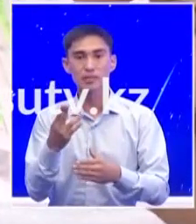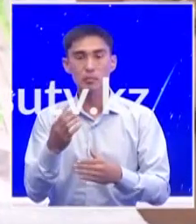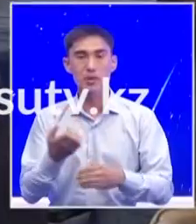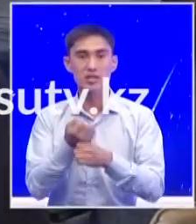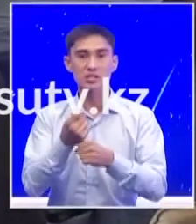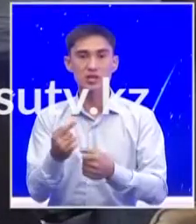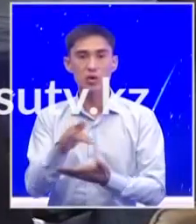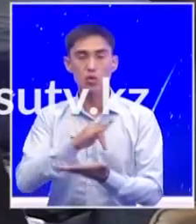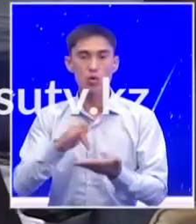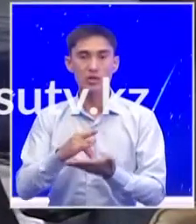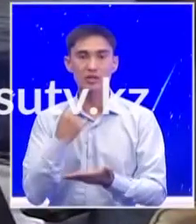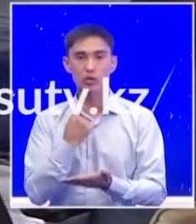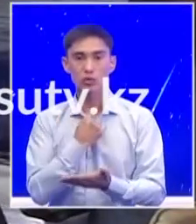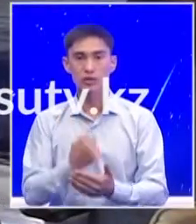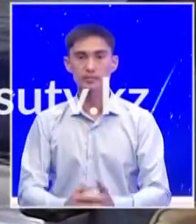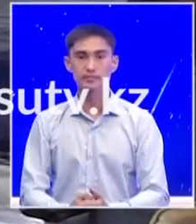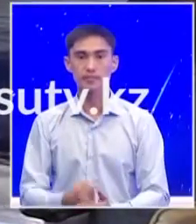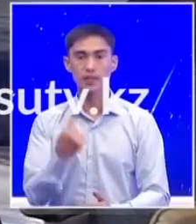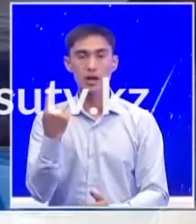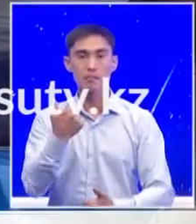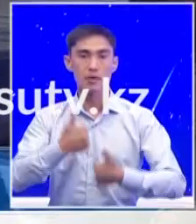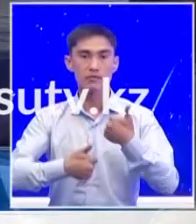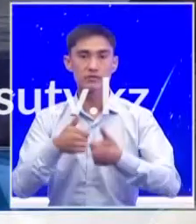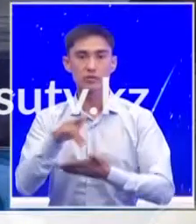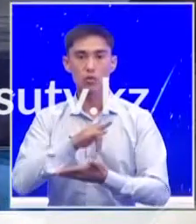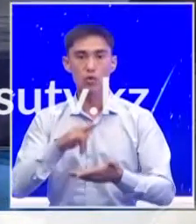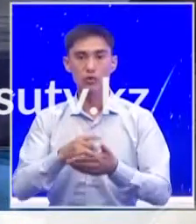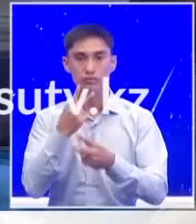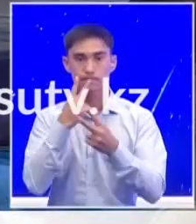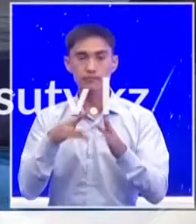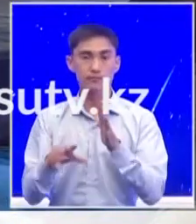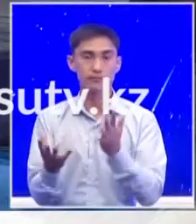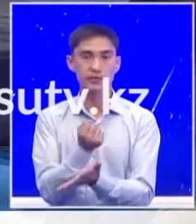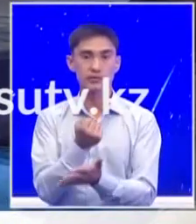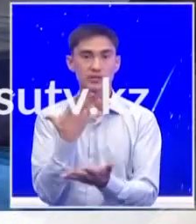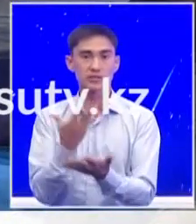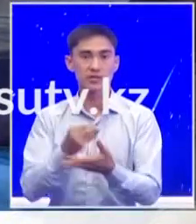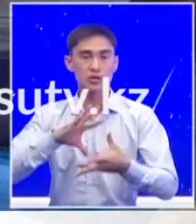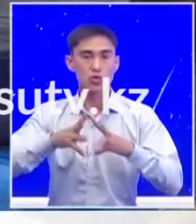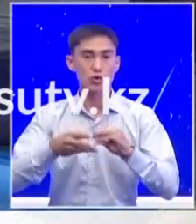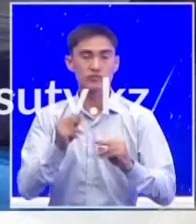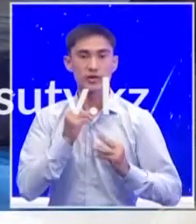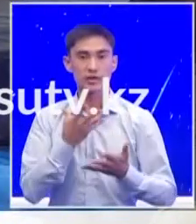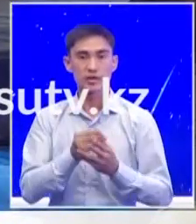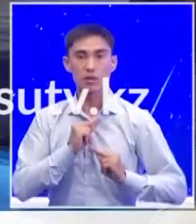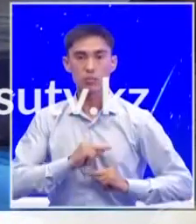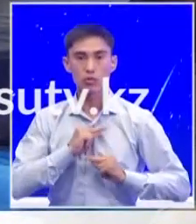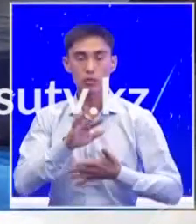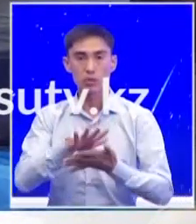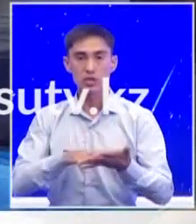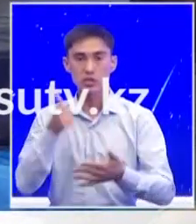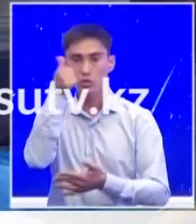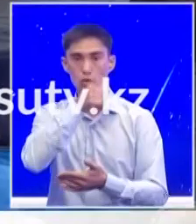Талдыкурган. Первенство города для тренеров – это чтобы выявить своих спортсменов, итог своих работ, которые они на протяжении